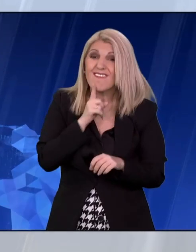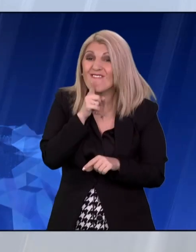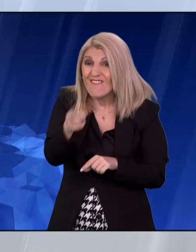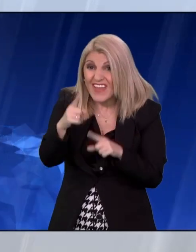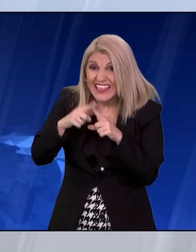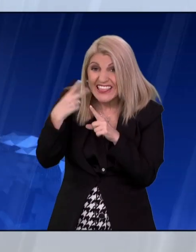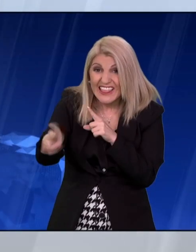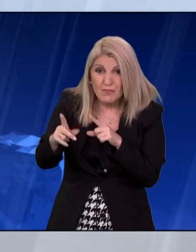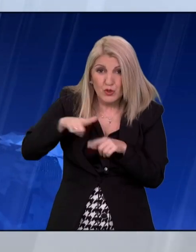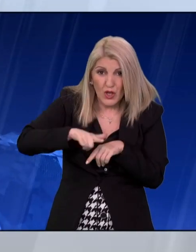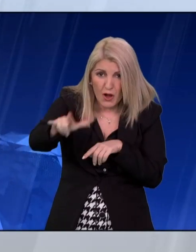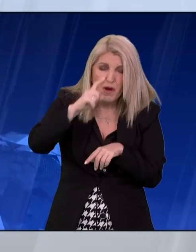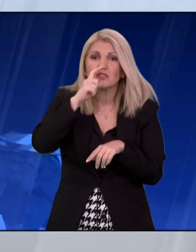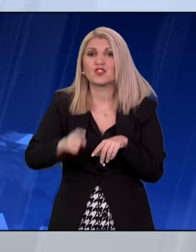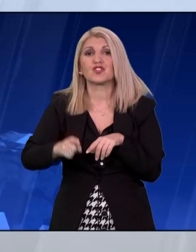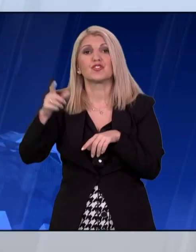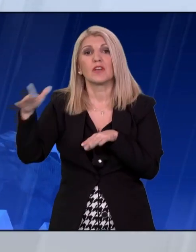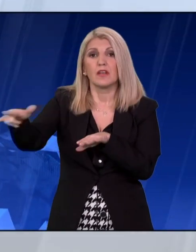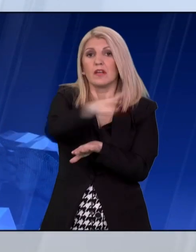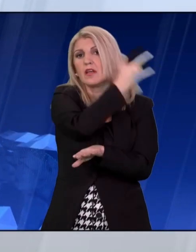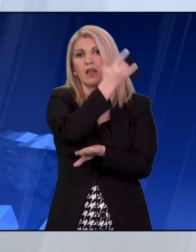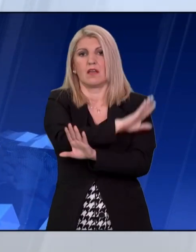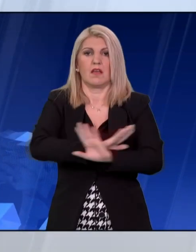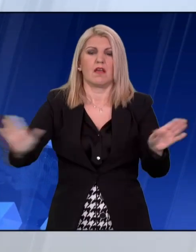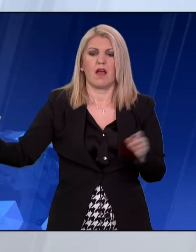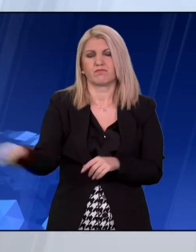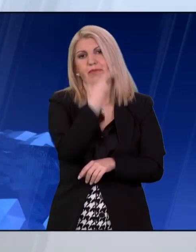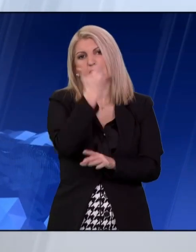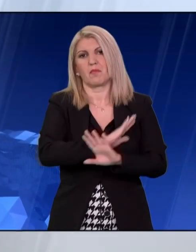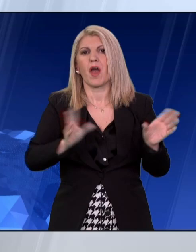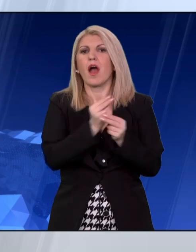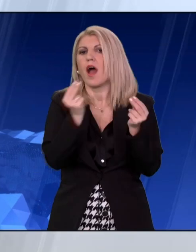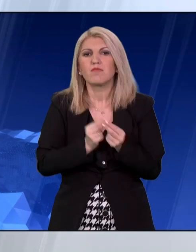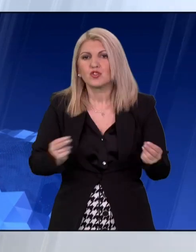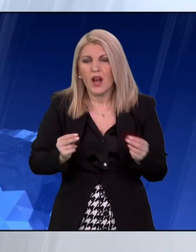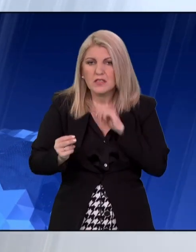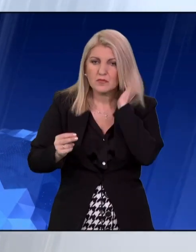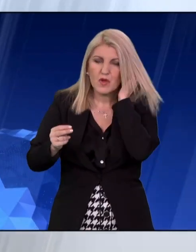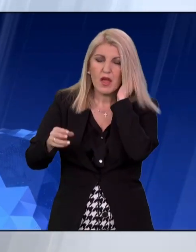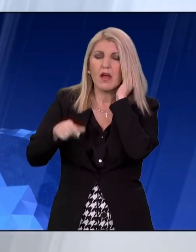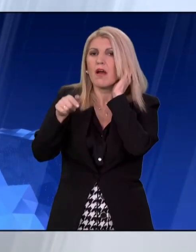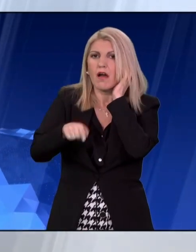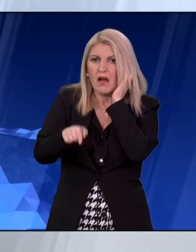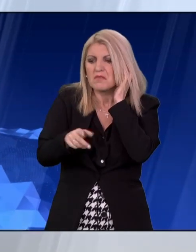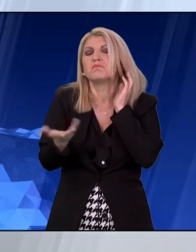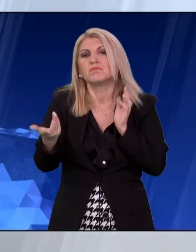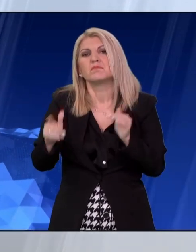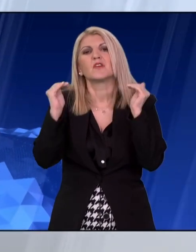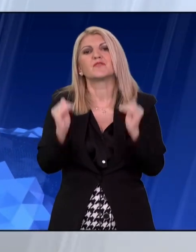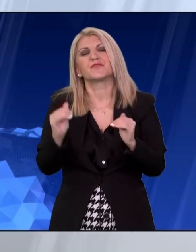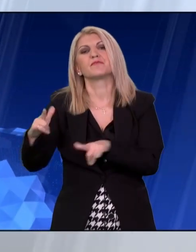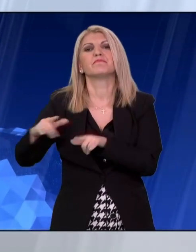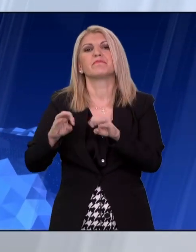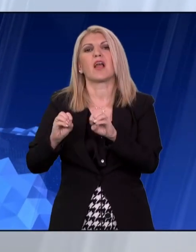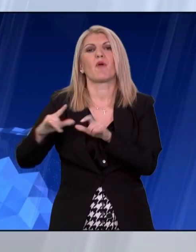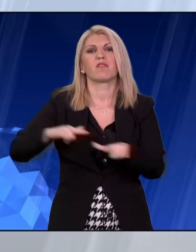2010 οι ένοπλες δυνάμεις κήρυξαν τριήμερο πένθος η τελευταία πράξη του δράματος θα γραφτεί με την κηδεία του 4χρονου το πρωί